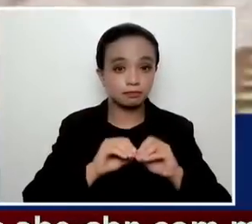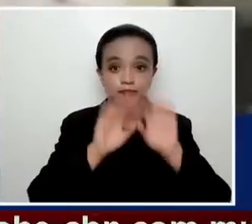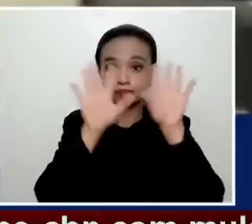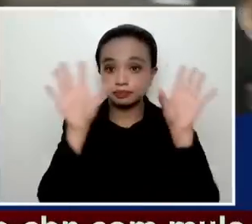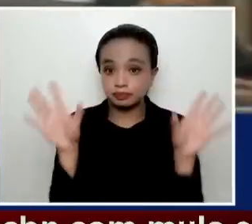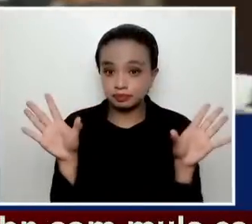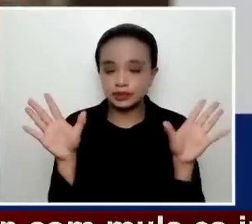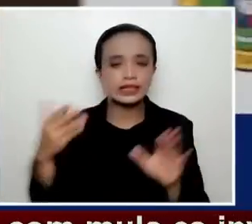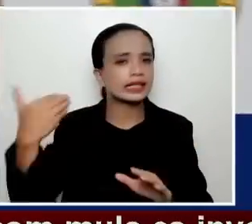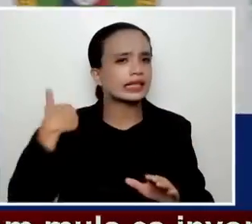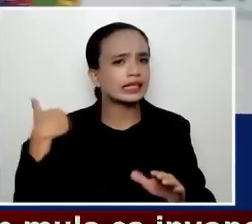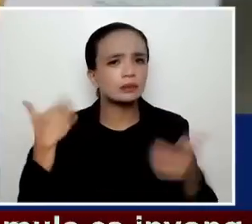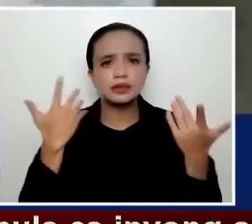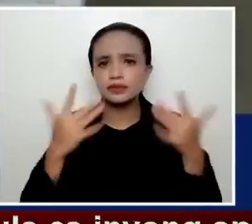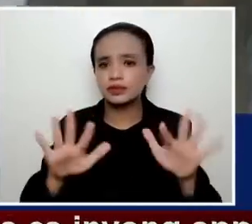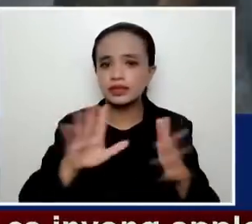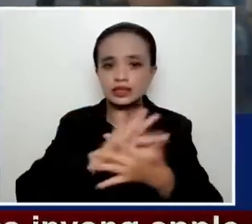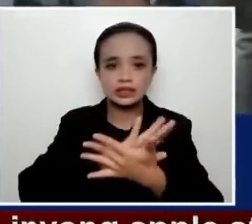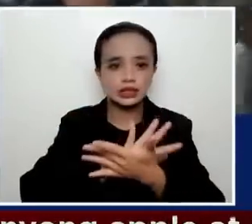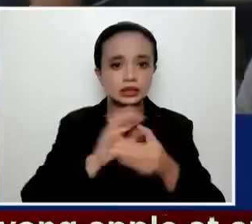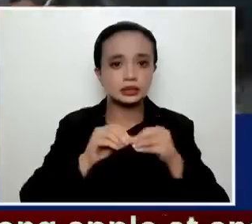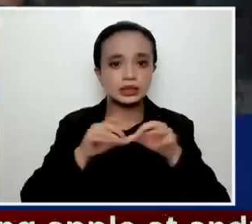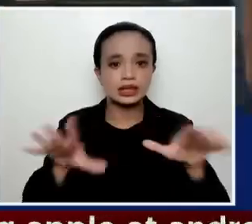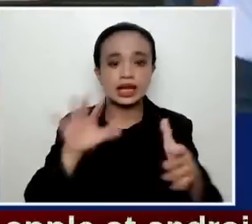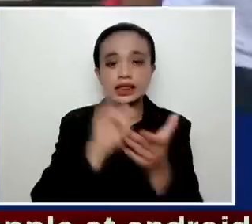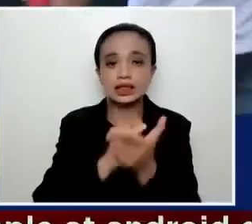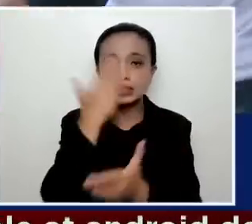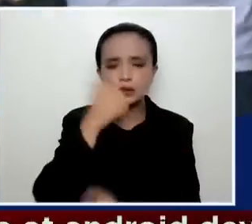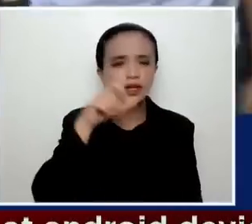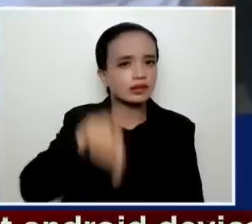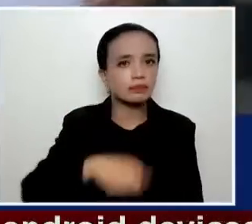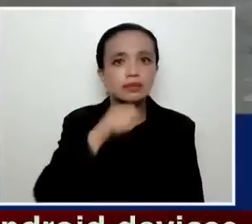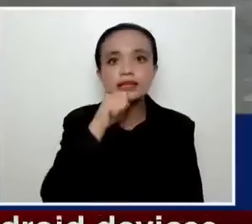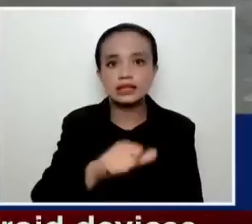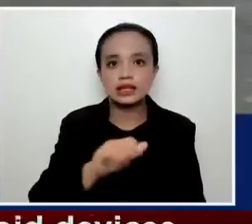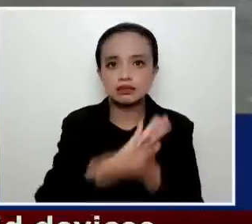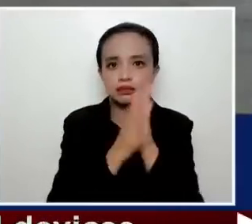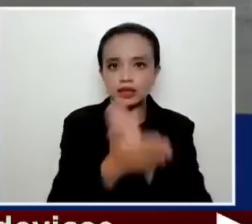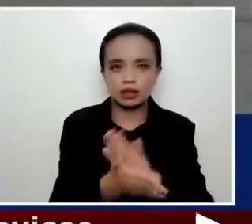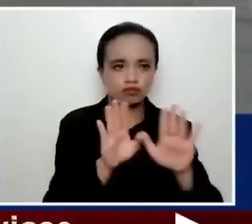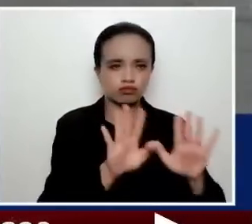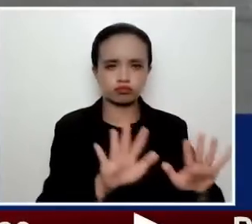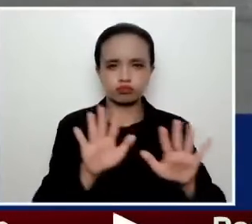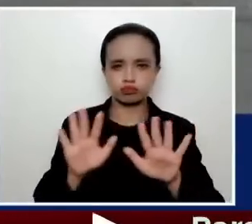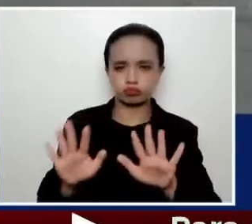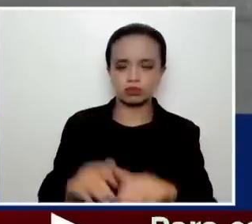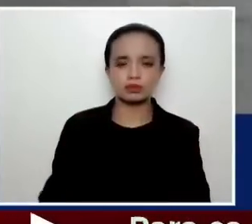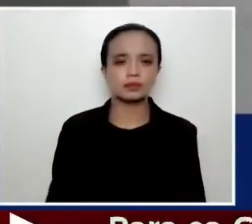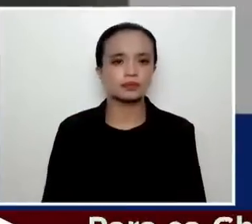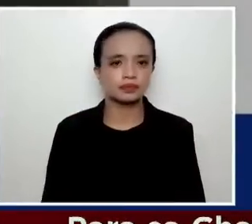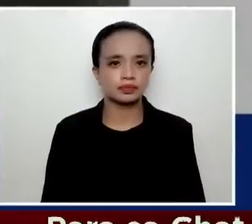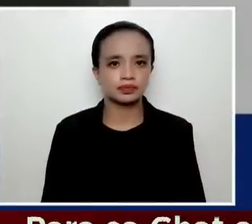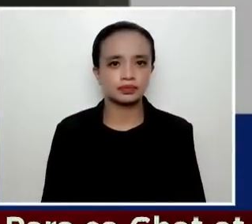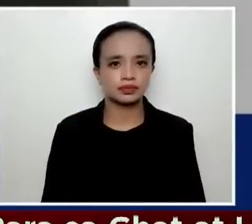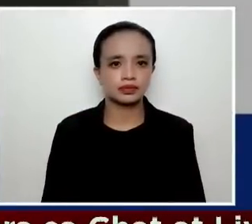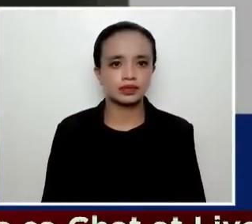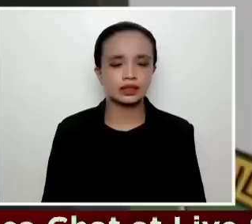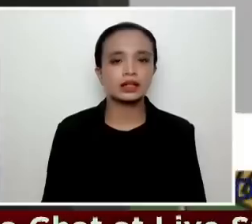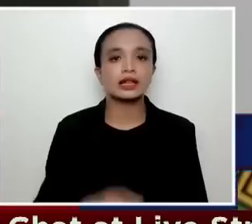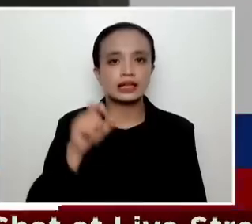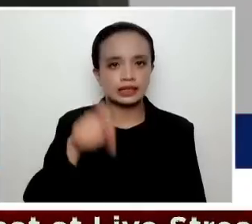hindi pa tapos ang pandemya, kaya hindi dapat maging kampante ang publiko. Kailangan tuloy-tuloy pa rin tayo mapagmatyag.